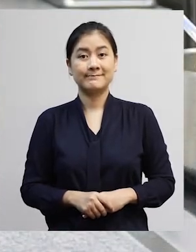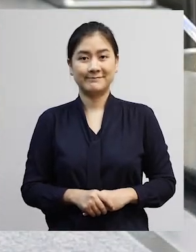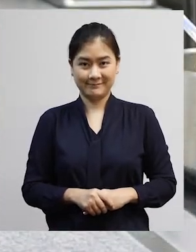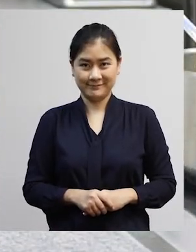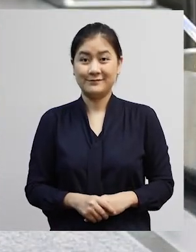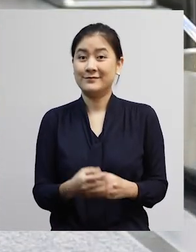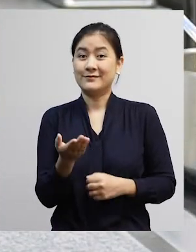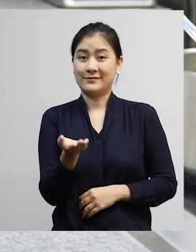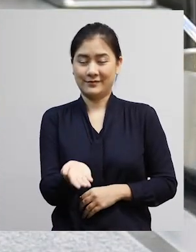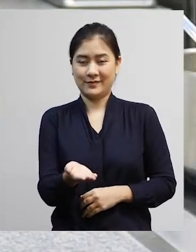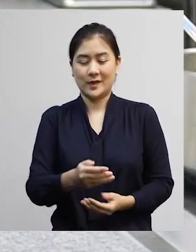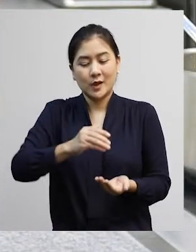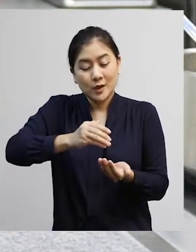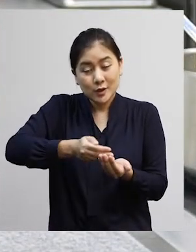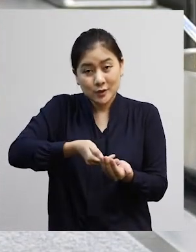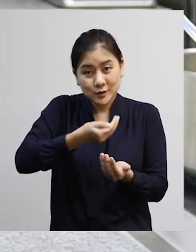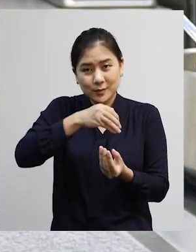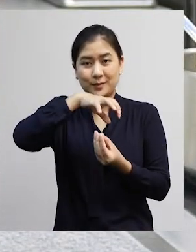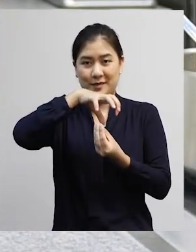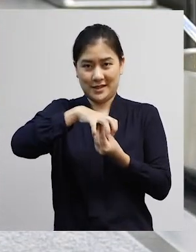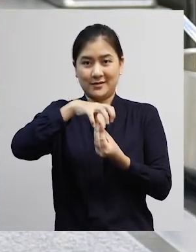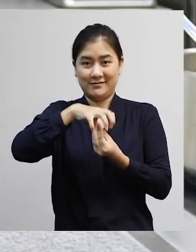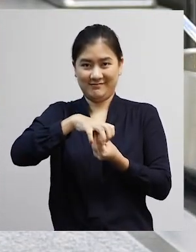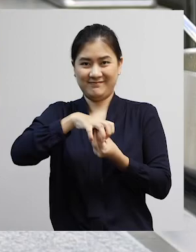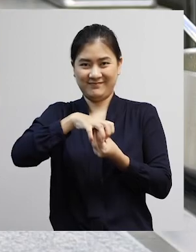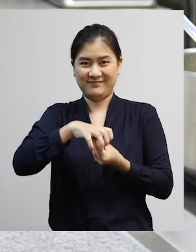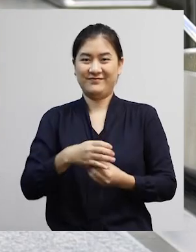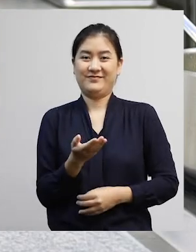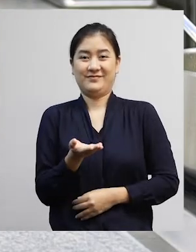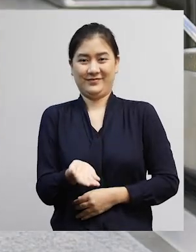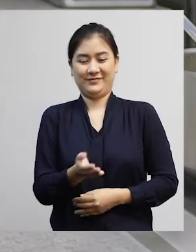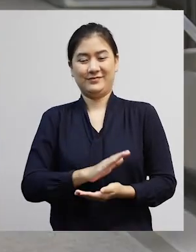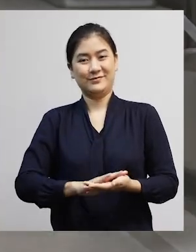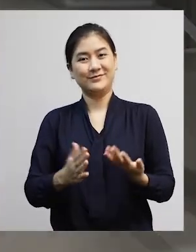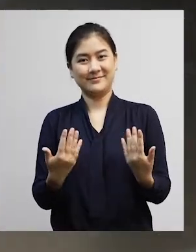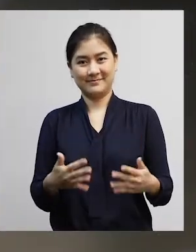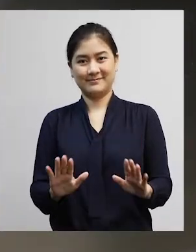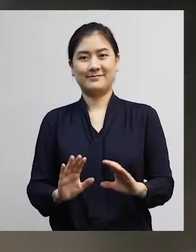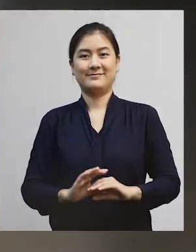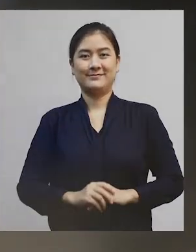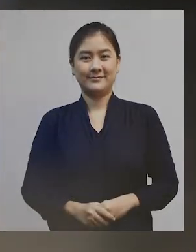และนี่ก็คือมัชรูมซุปหรือซุปครีมเห็ดนะคะที่ทำเสร็จแล้วค่ะ